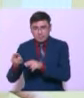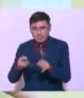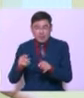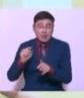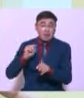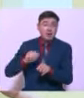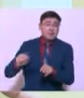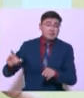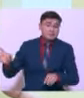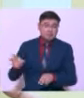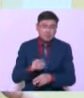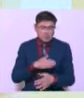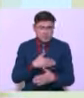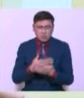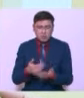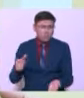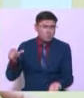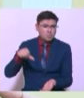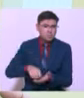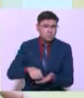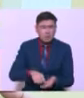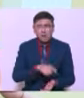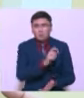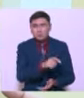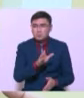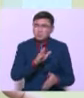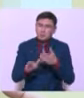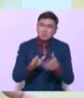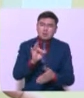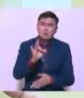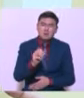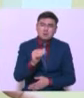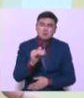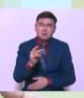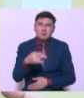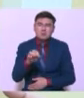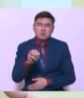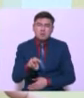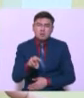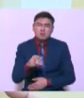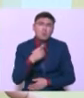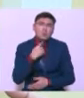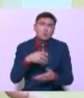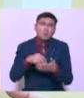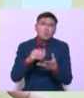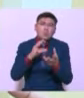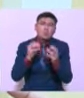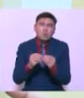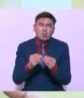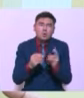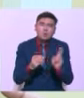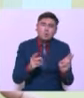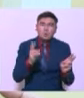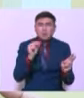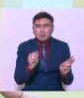граждане очень активно участвовали. Я не знаю, итоги, конечно, голосования, кто как